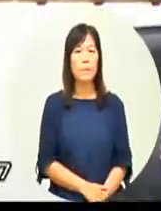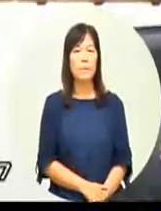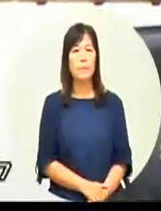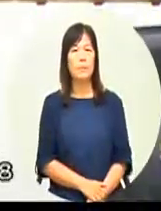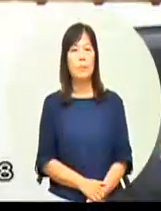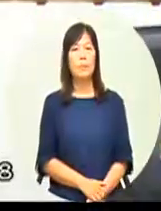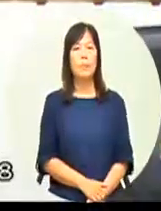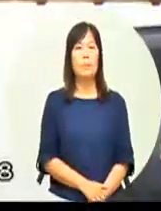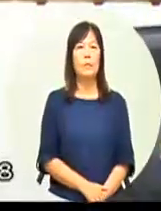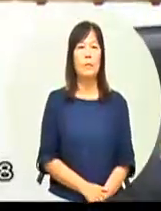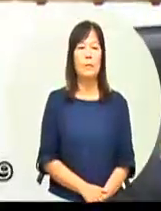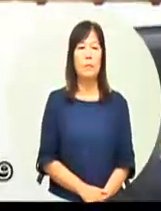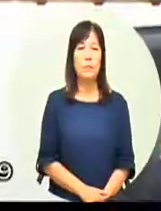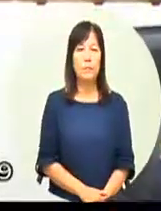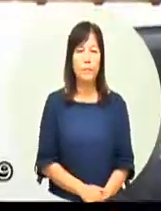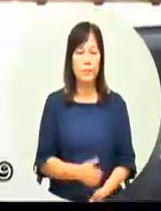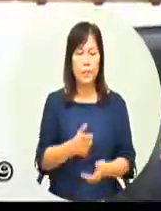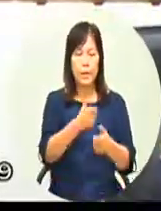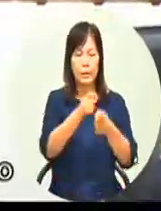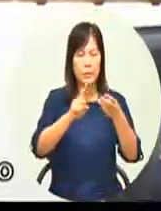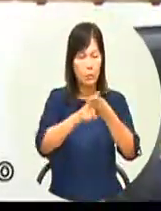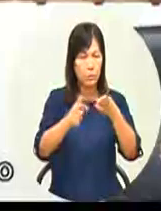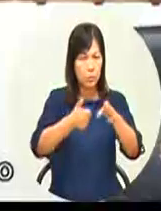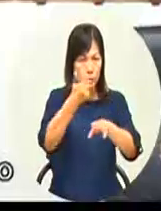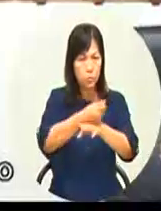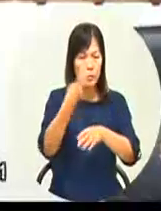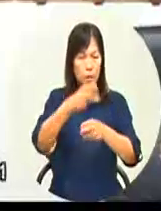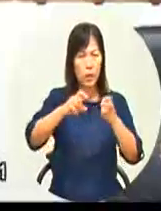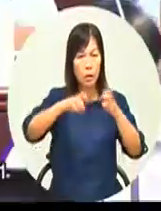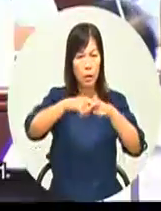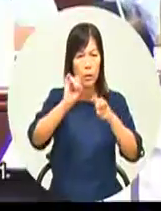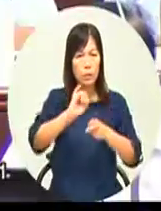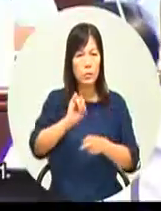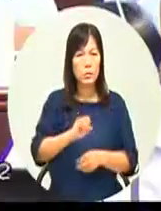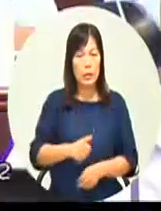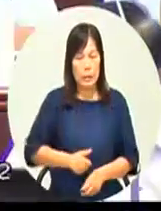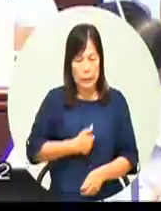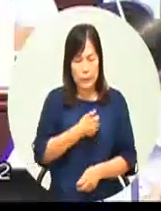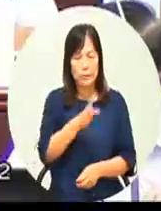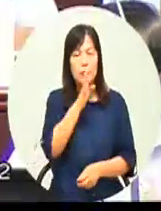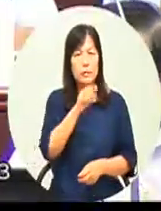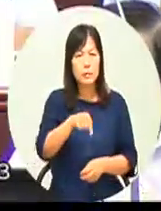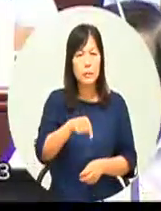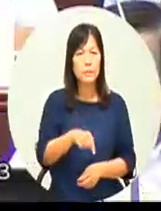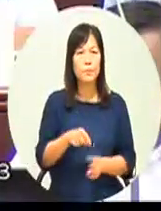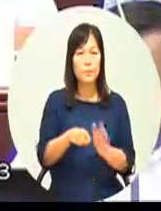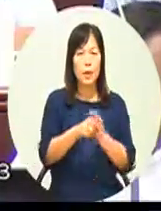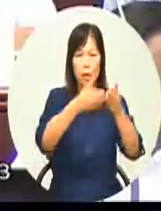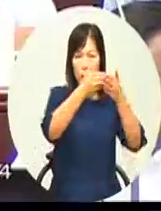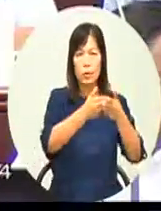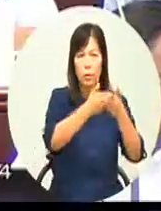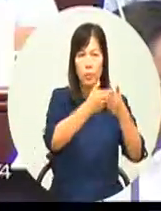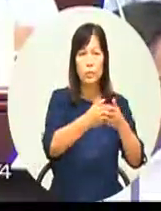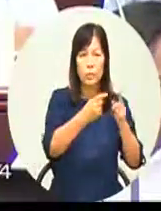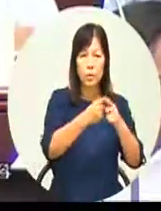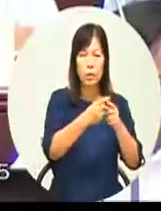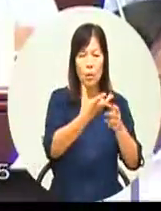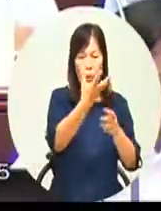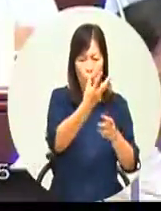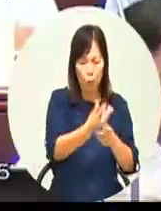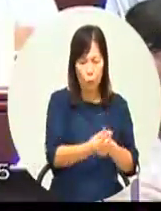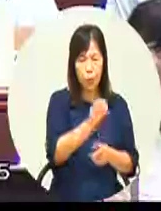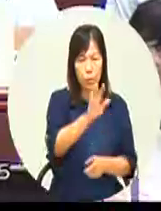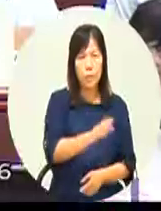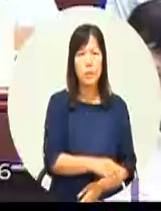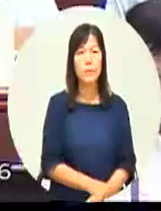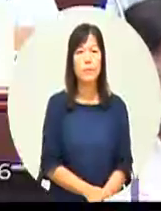复。 好，谢谢主席，谢谢李议员。的确，在我们的这个陆客的部分，的确是减少。好，